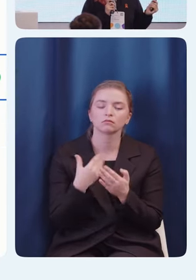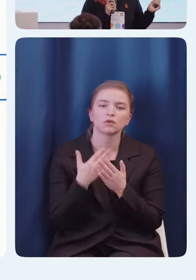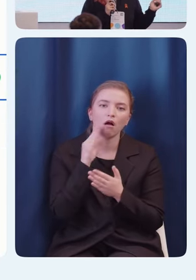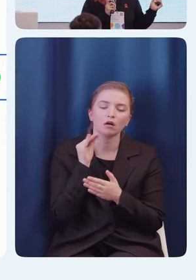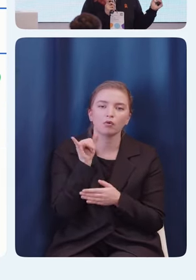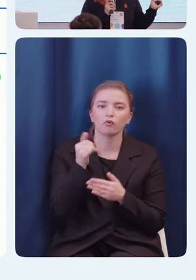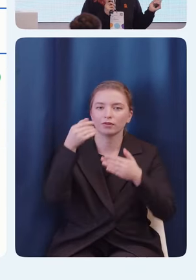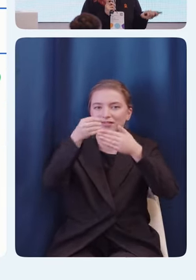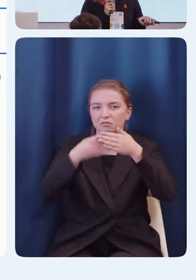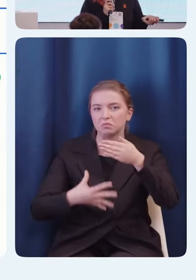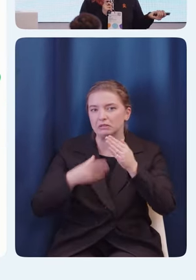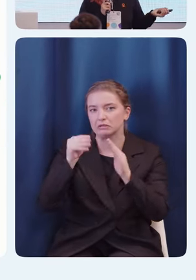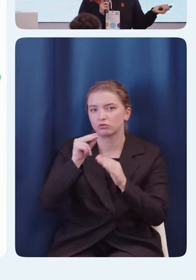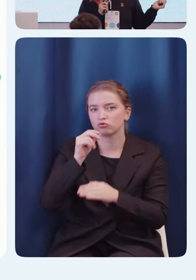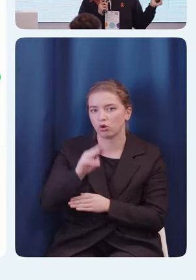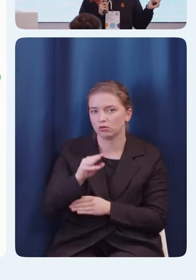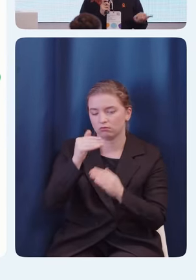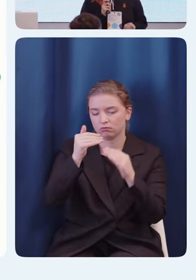чатов после сделанных изменений.